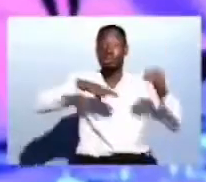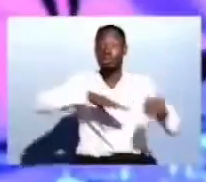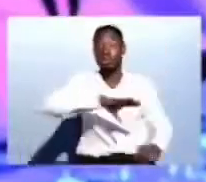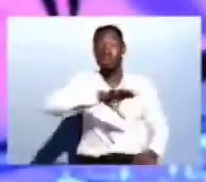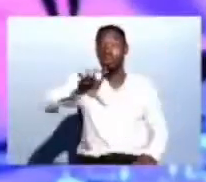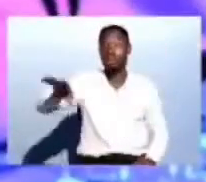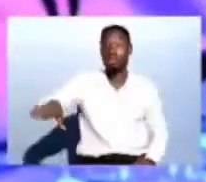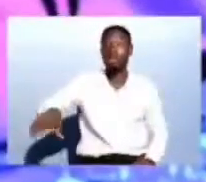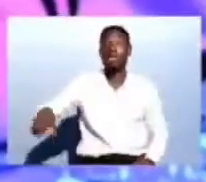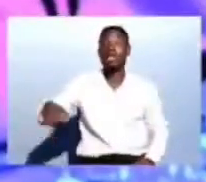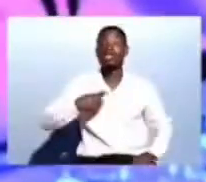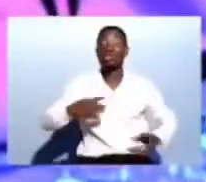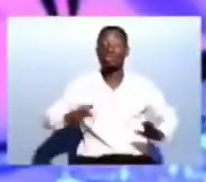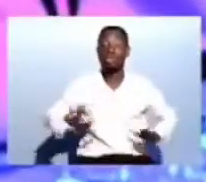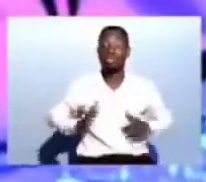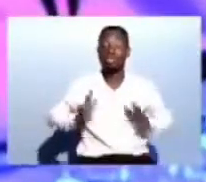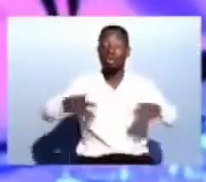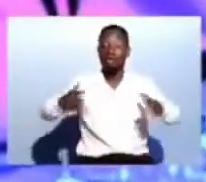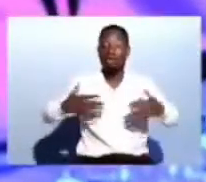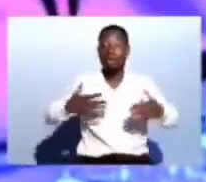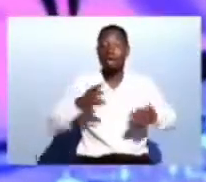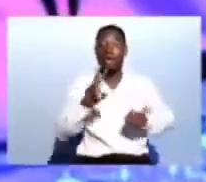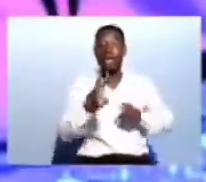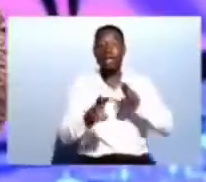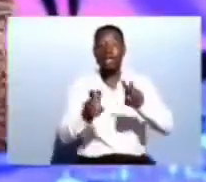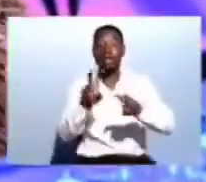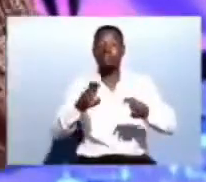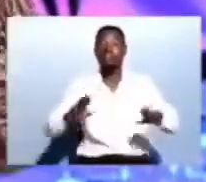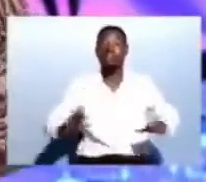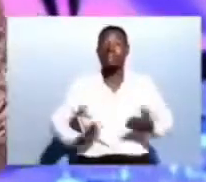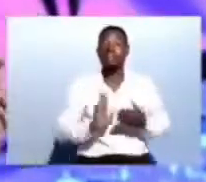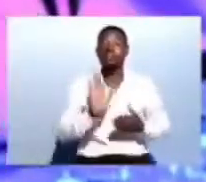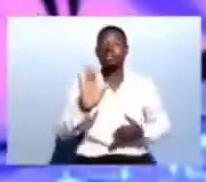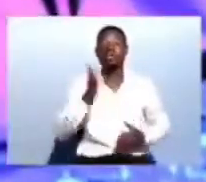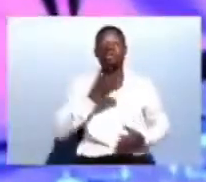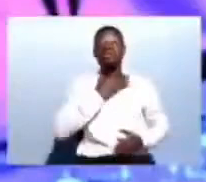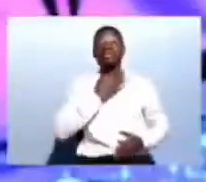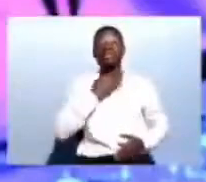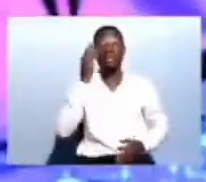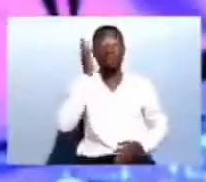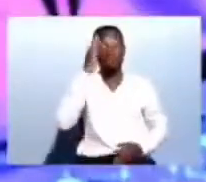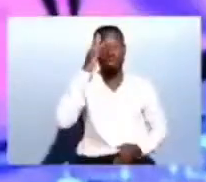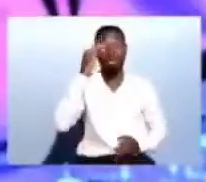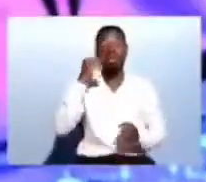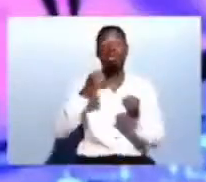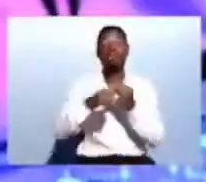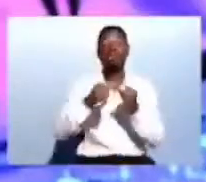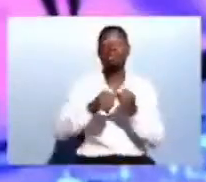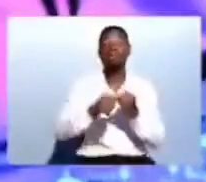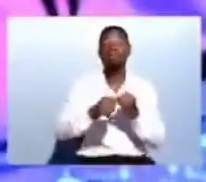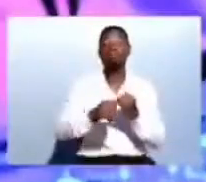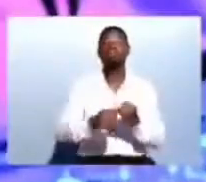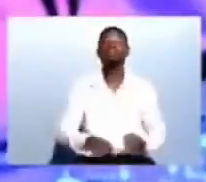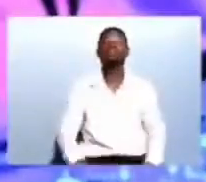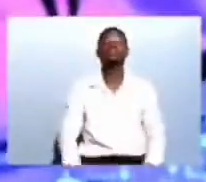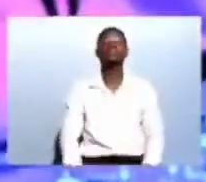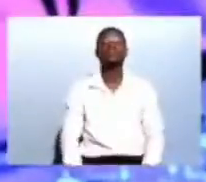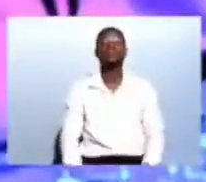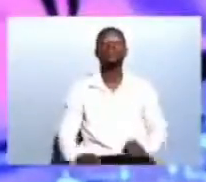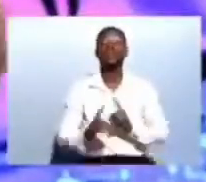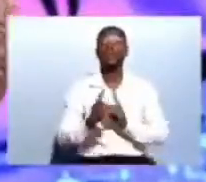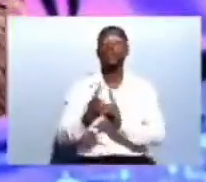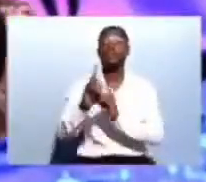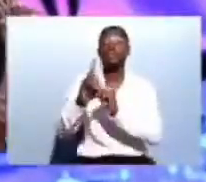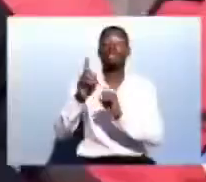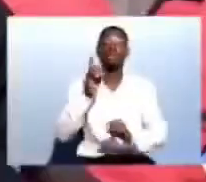kwa furaha. Tafuta furaha ya mwenzako. Ukitaka kuelewa umuhimu wa mwenzi, ninyi wakina mama wenzangu,